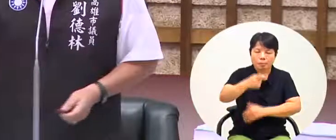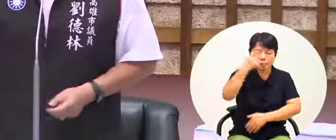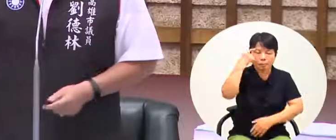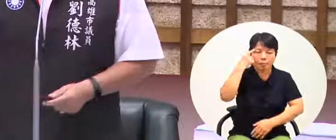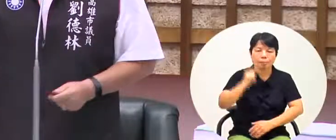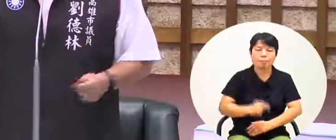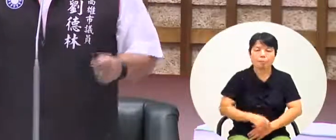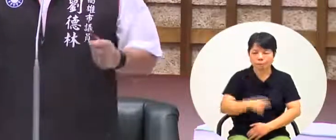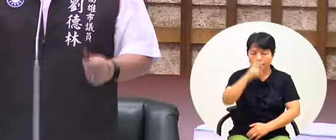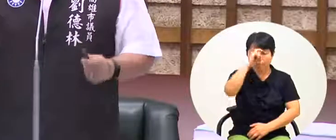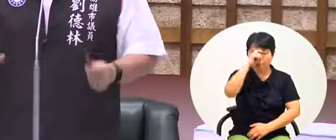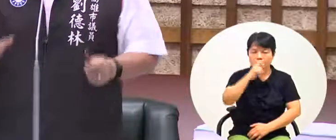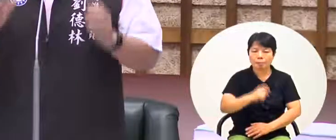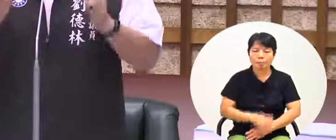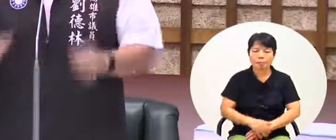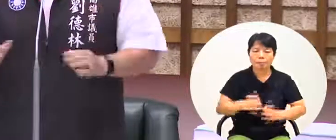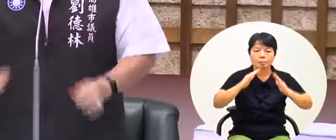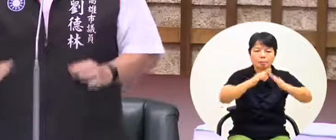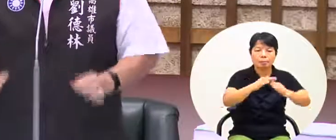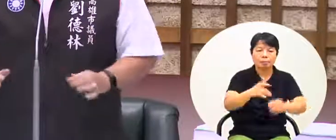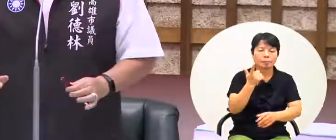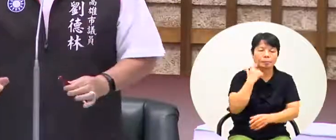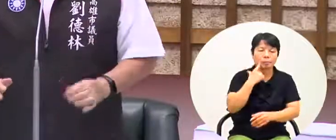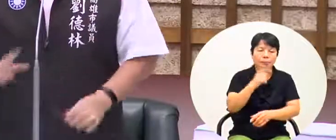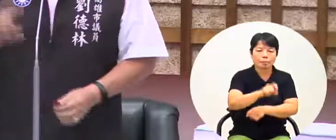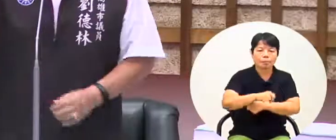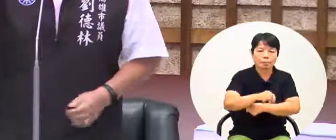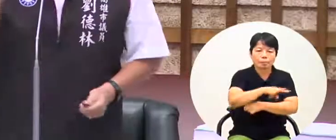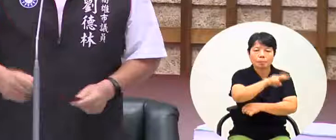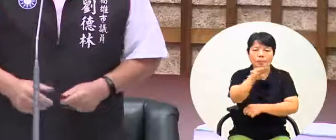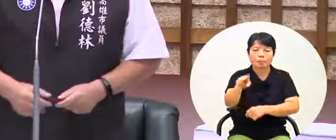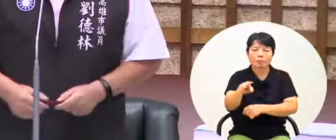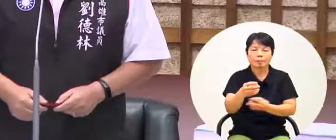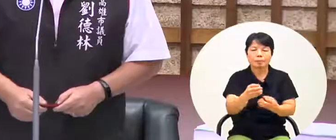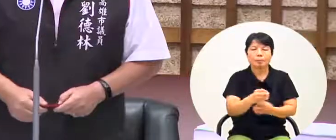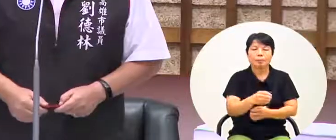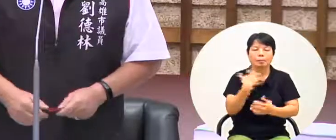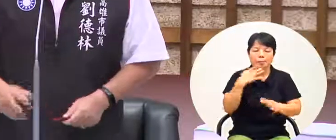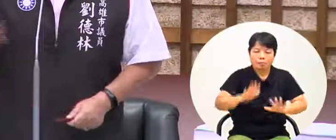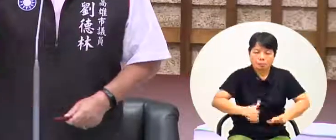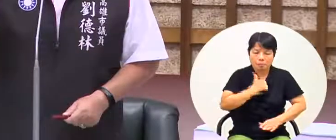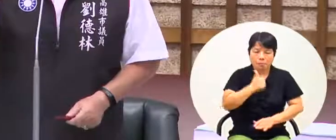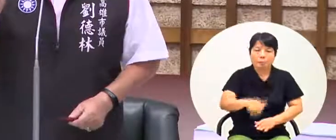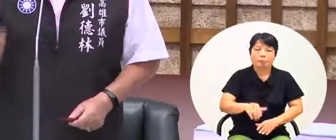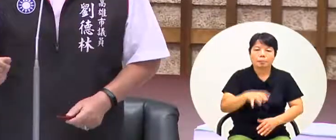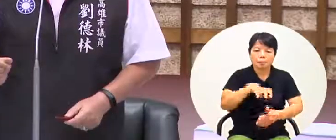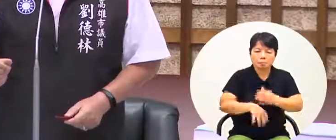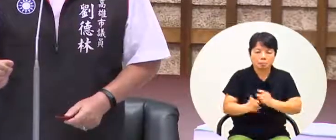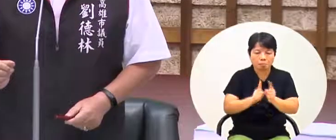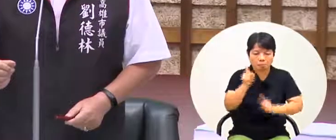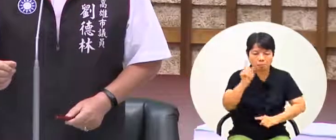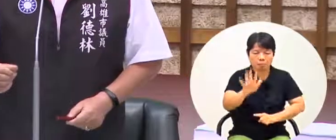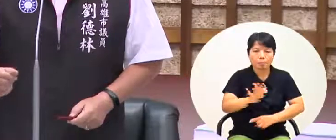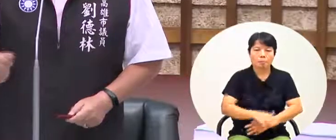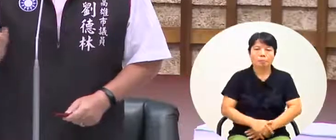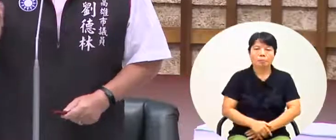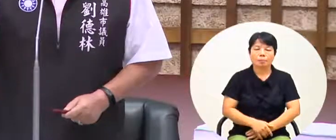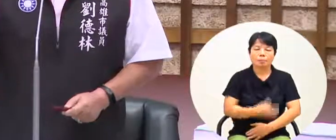市美学，可是在城市美学跟实物的中间有落差不管是城市美学也